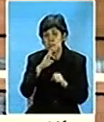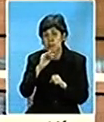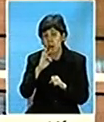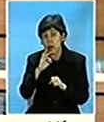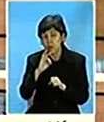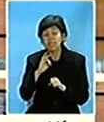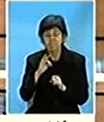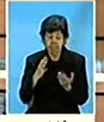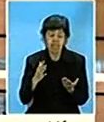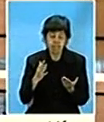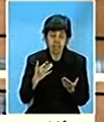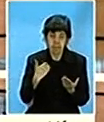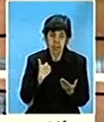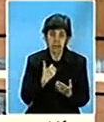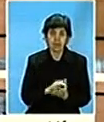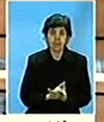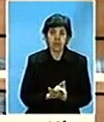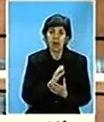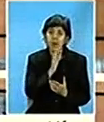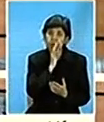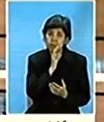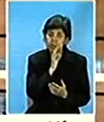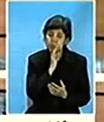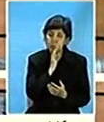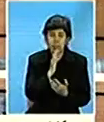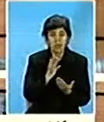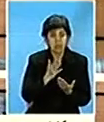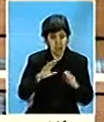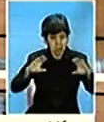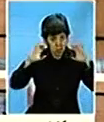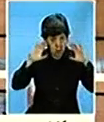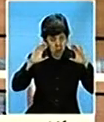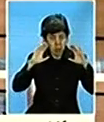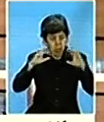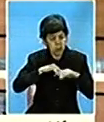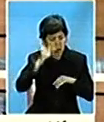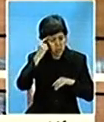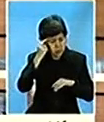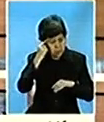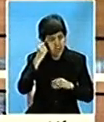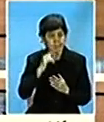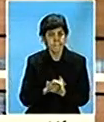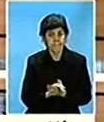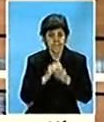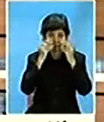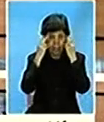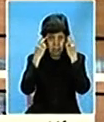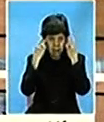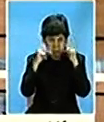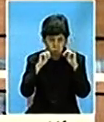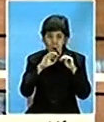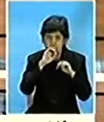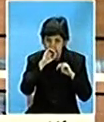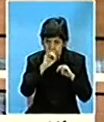ล่าสุดนี้ก็ตามดังนั้นจึงฝากเรื่องนี้อย่างยิ่งรัฐบาลพึงสงวนอย่างไรก็ตามนายกรัฐมนตรีก็ได้ประก